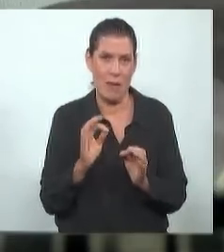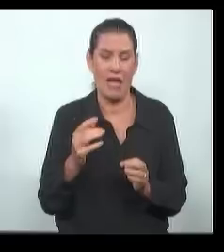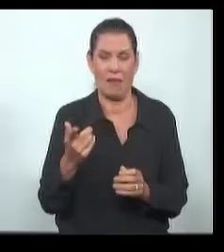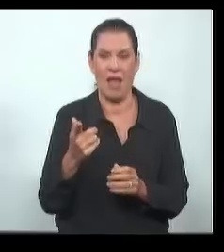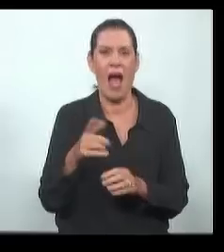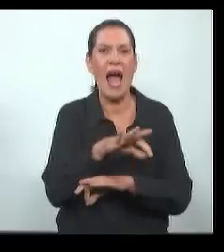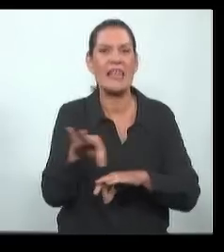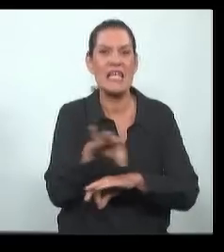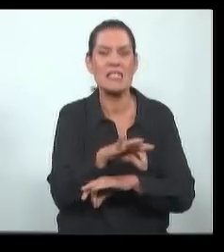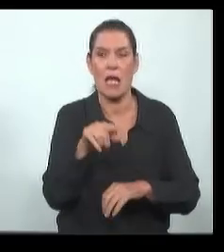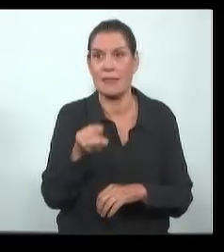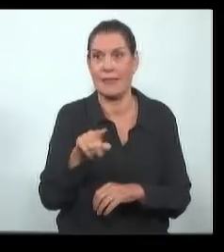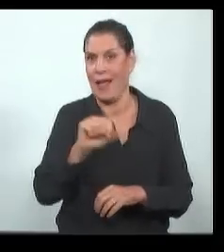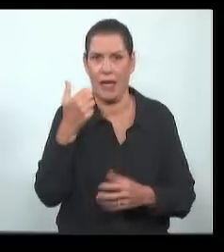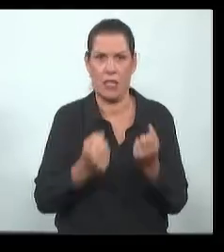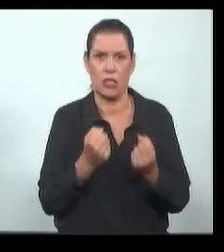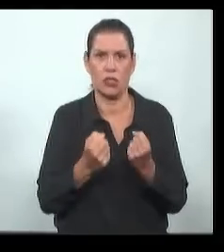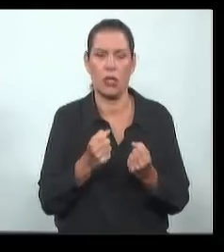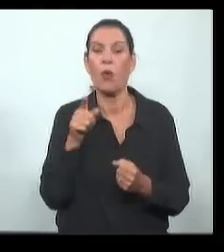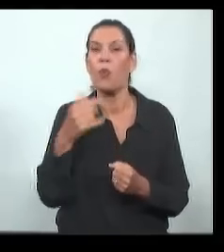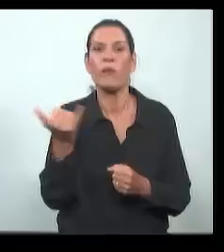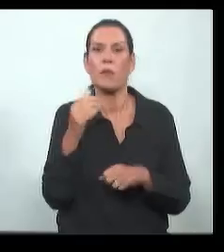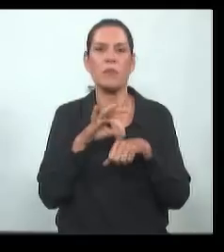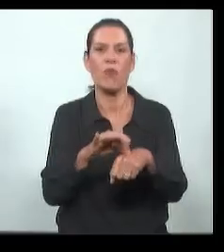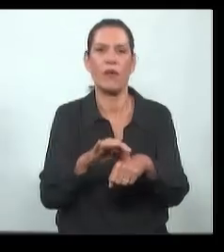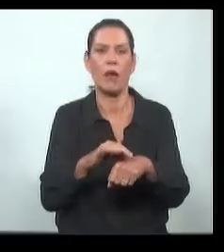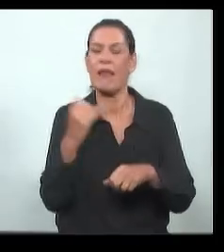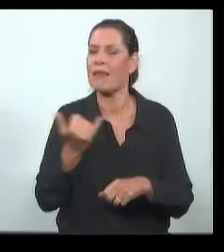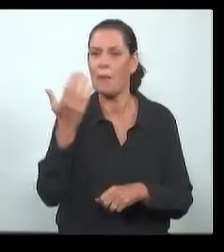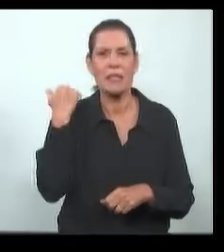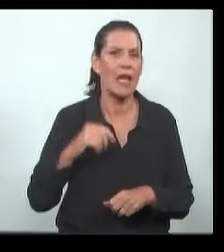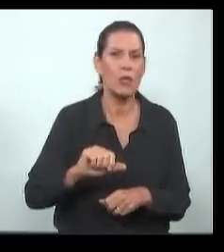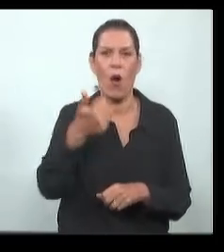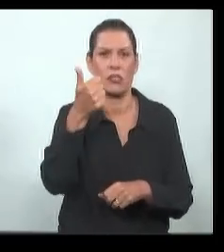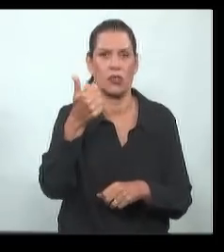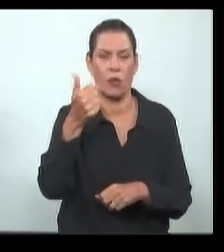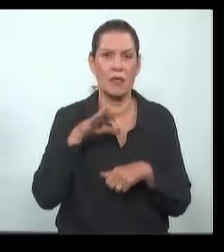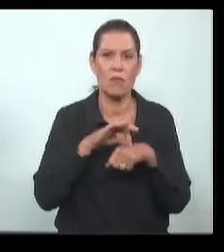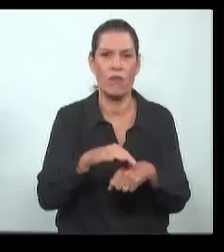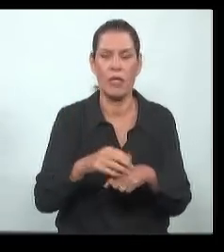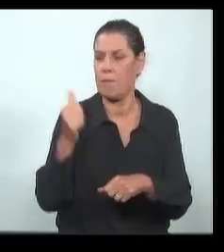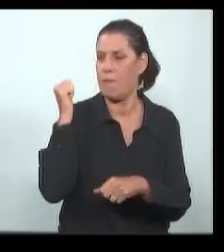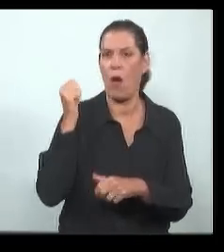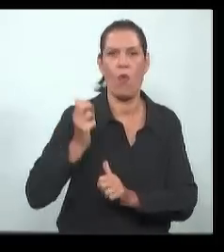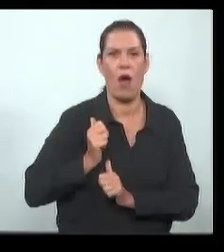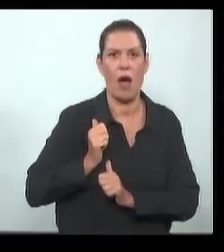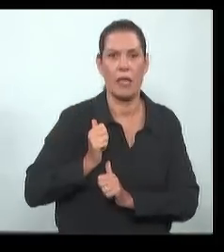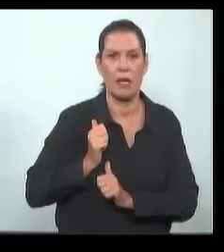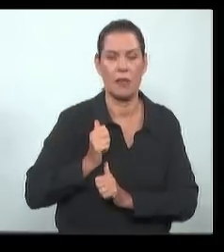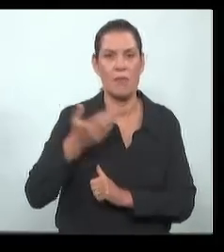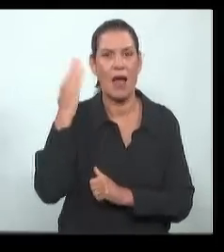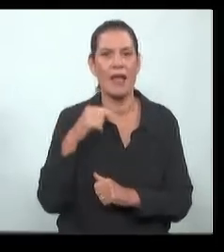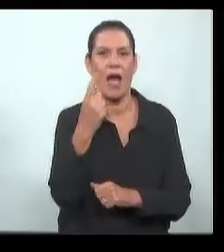והוא הראשון בכל מקום. תמיד היינו ראשונים בכל מקום, והחיילים מאחורה. היה טנק אחד